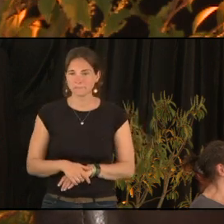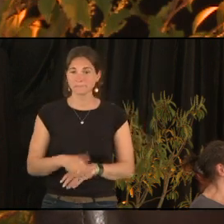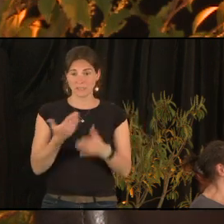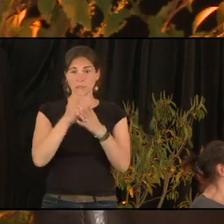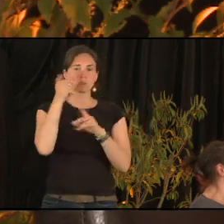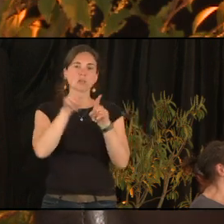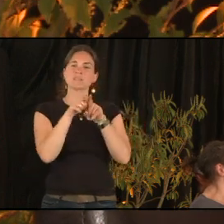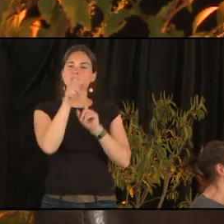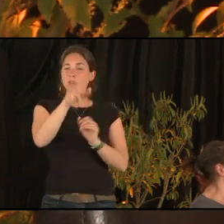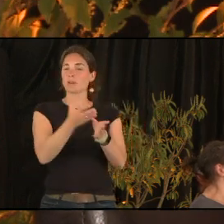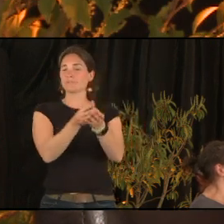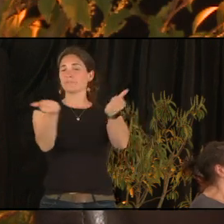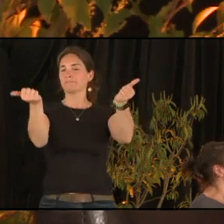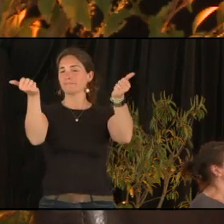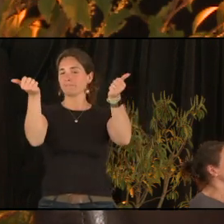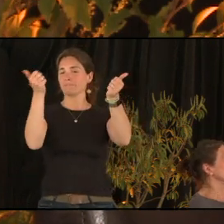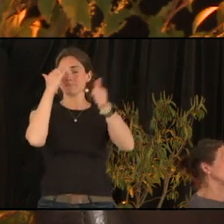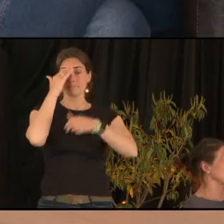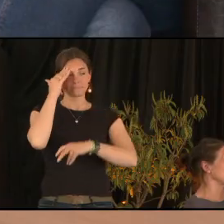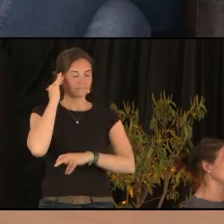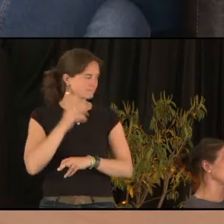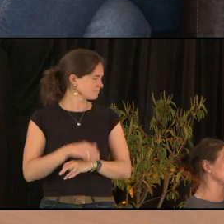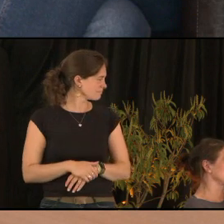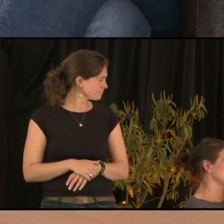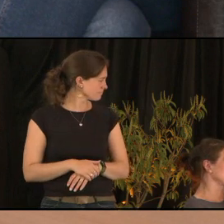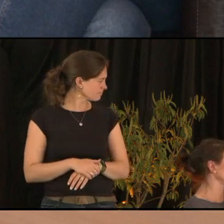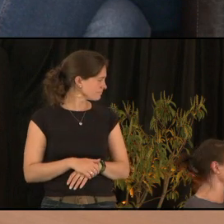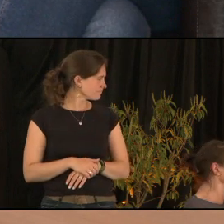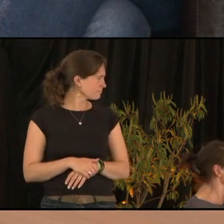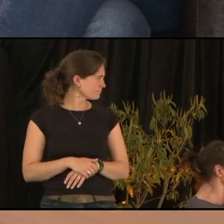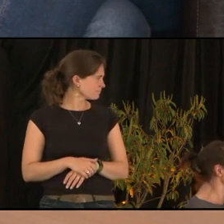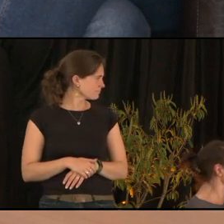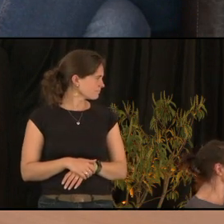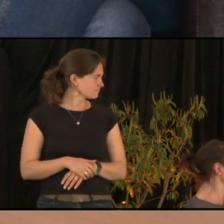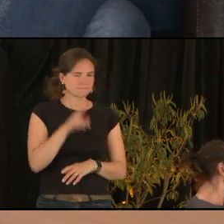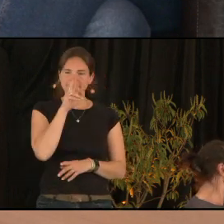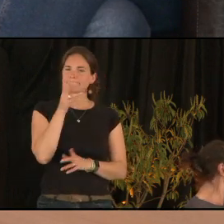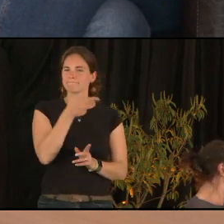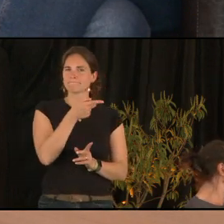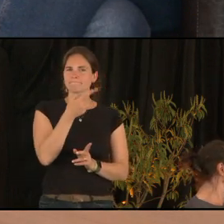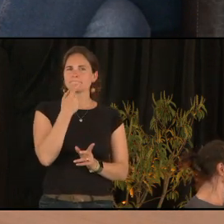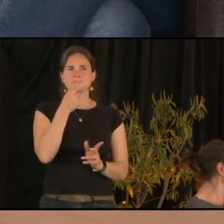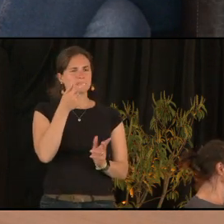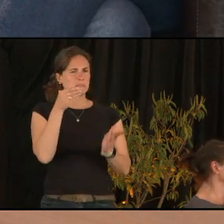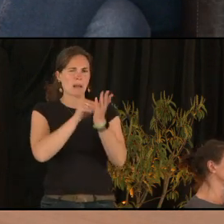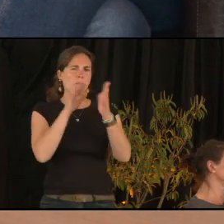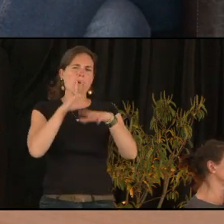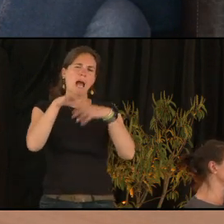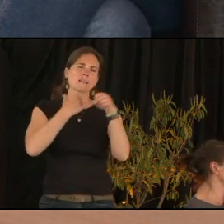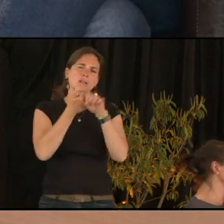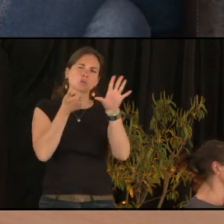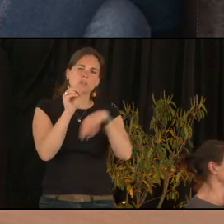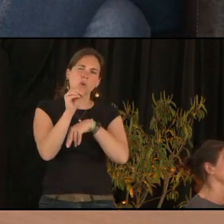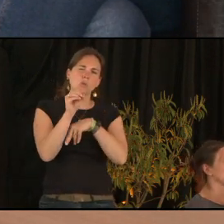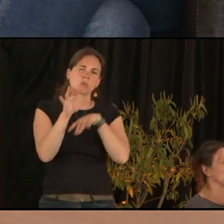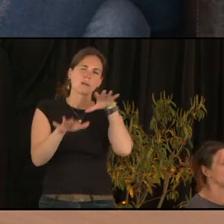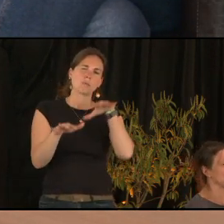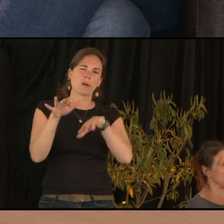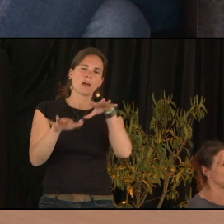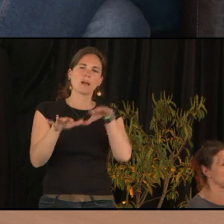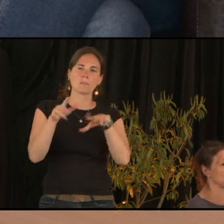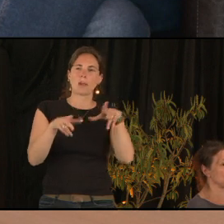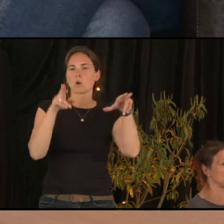Ils se soignent pas. Ils font tout par eux-mêmes. Alors là aussi, on est dans un endroit très isolé, donc on peut pas aller au magasin pour